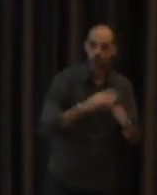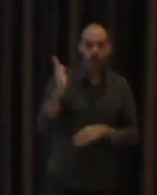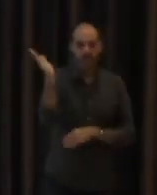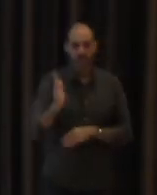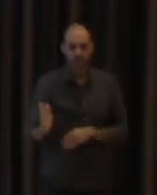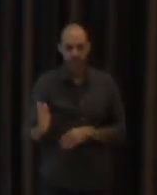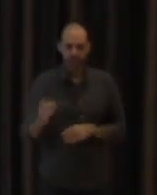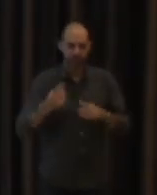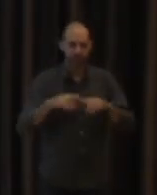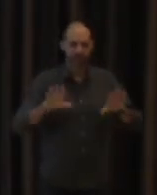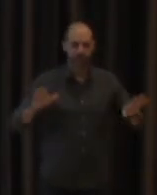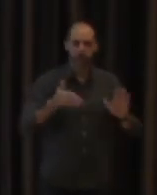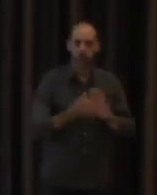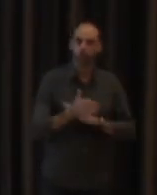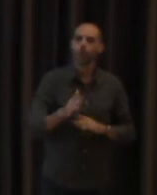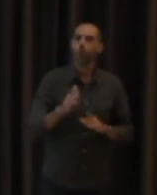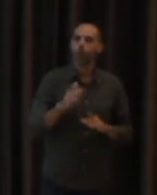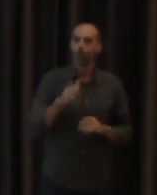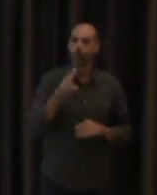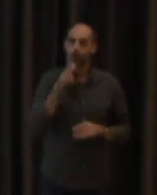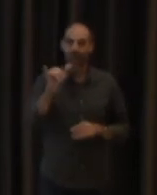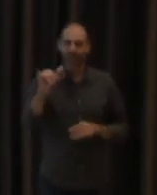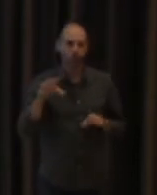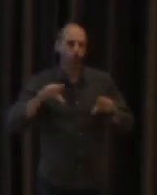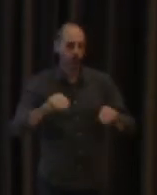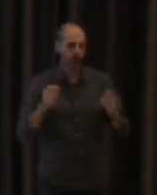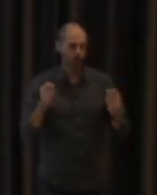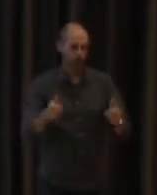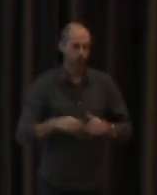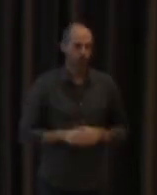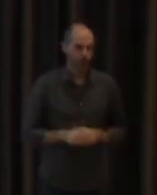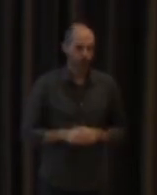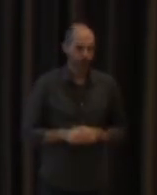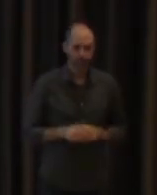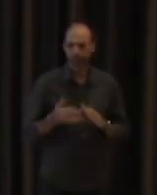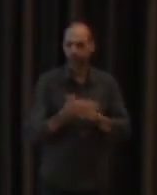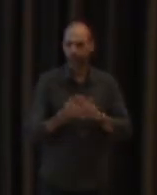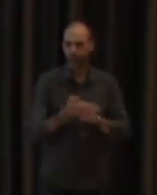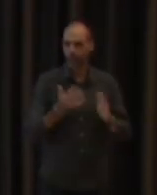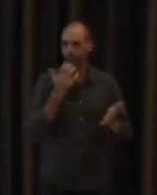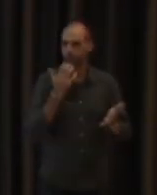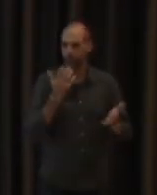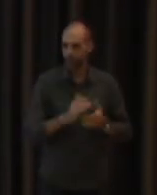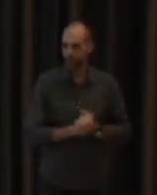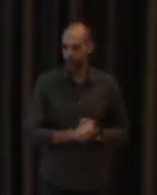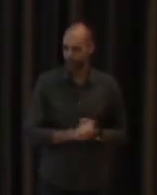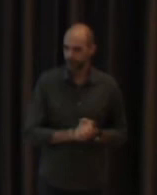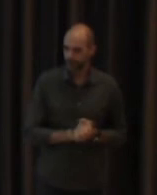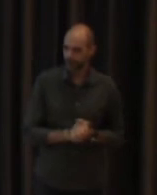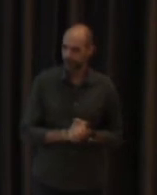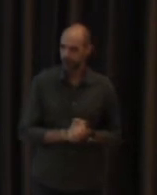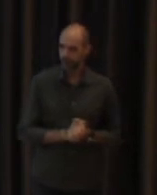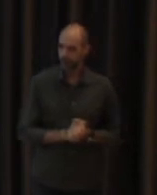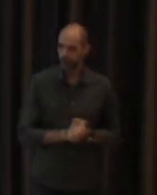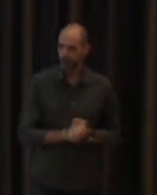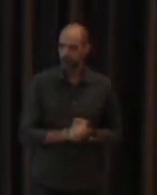tenen tan viu el pronom i com altres parlars catalans. De quins casos parlarem? Doncs parlarem